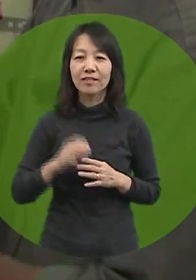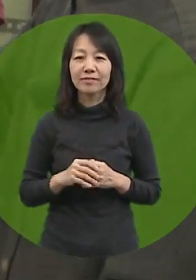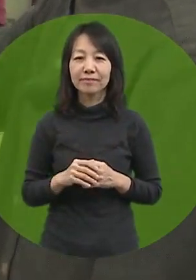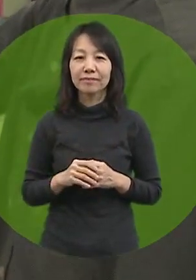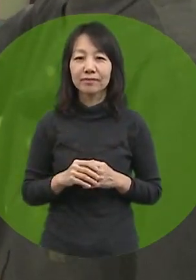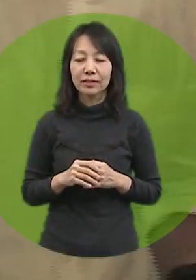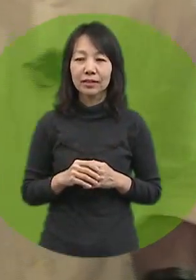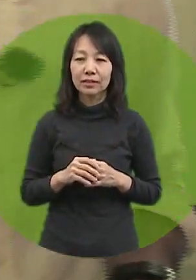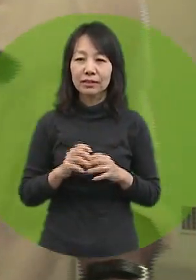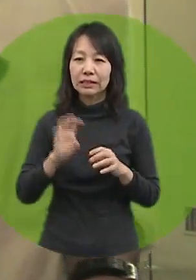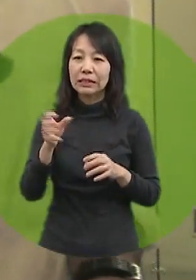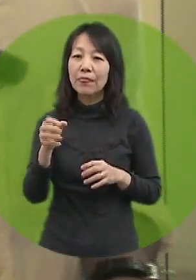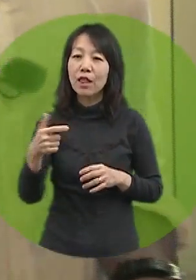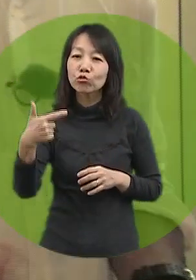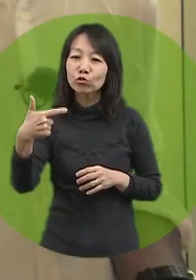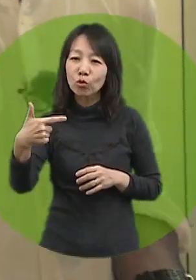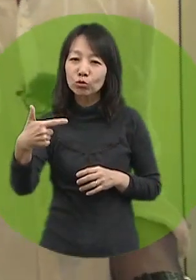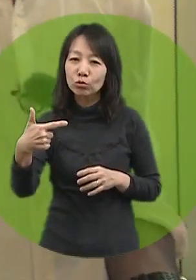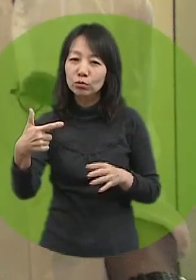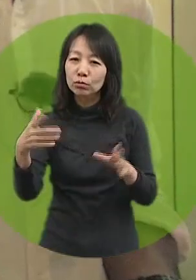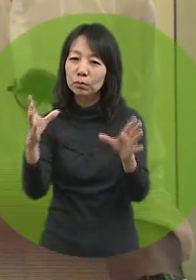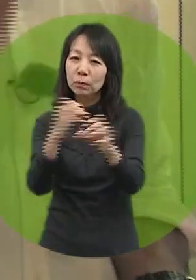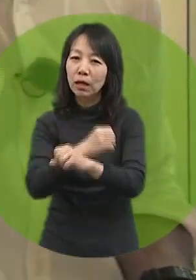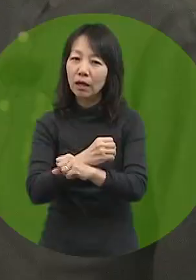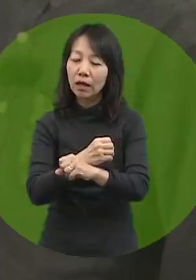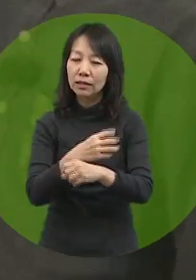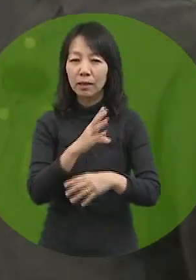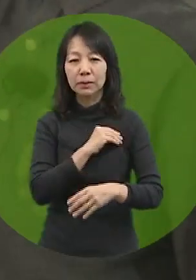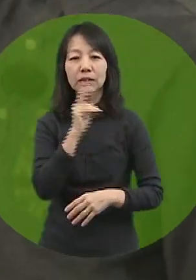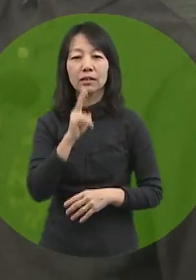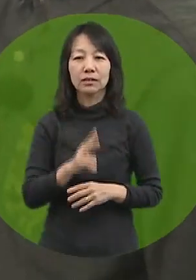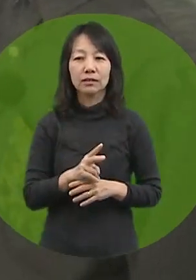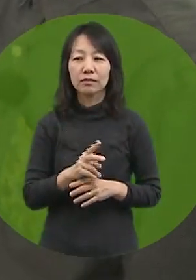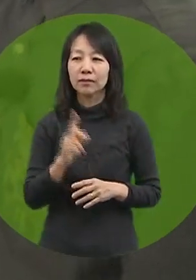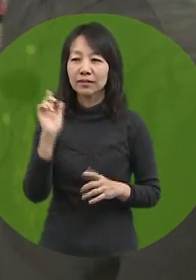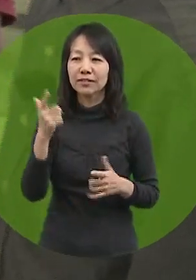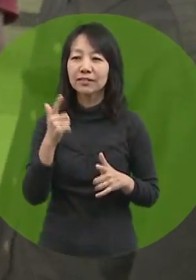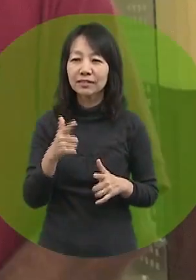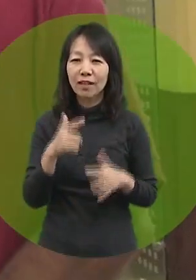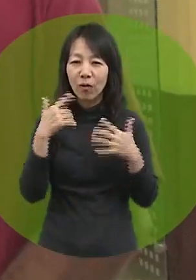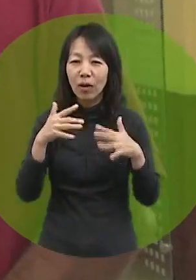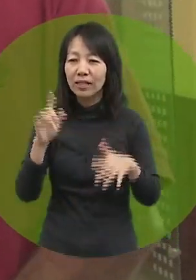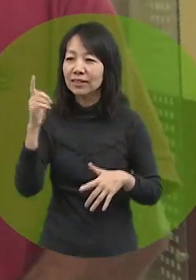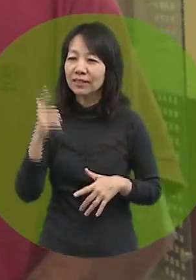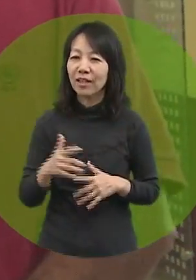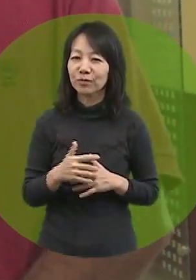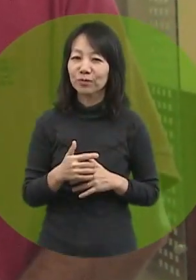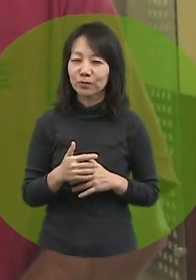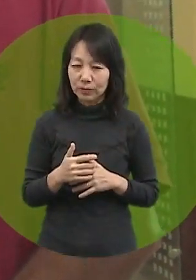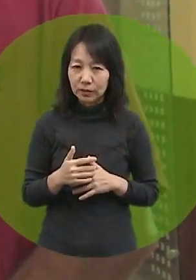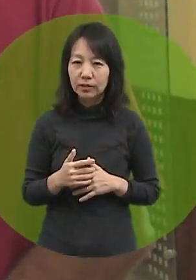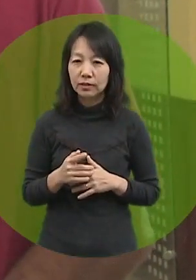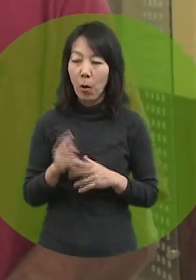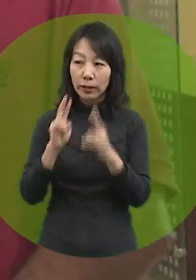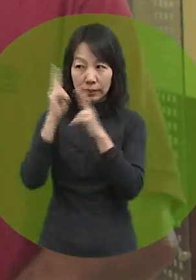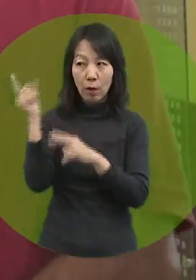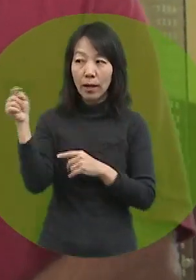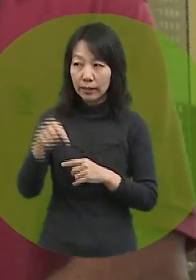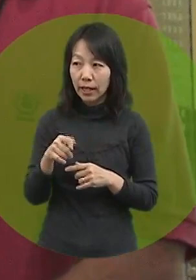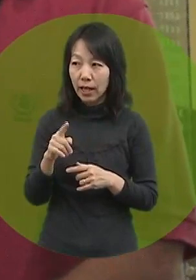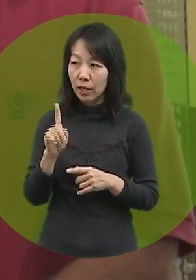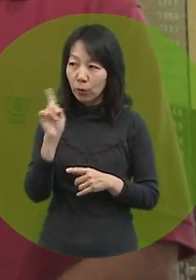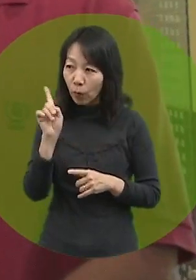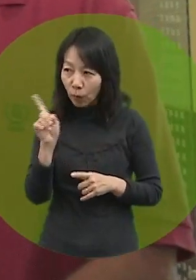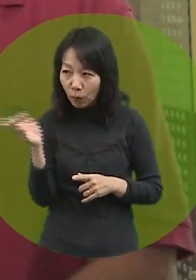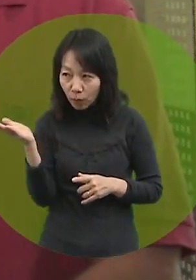あの6チャンネルがなくなったのがなもう寂しい。 大喜利じゃないからさ。 はい。 How about 沖縄？ Yeah,